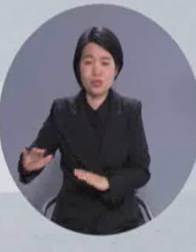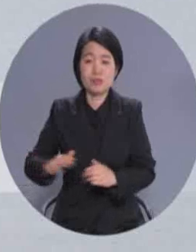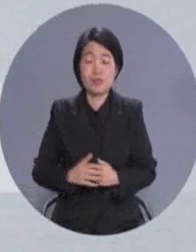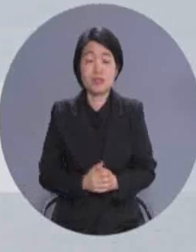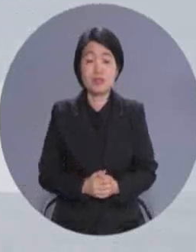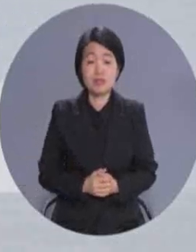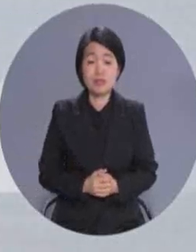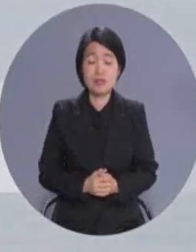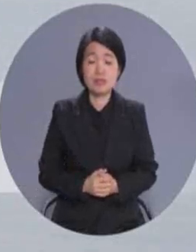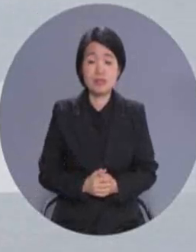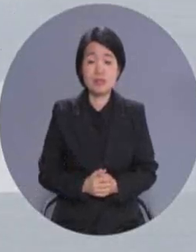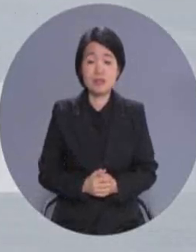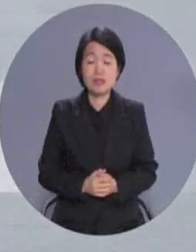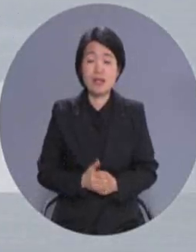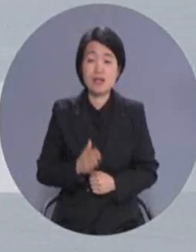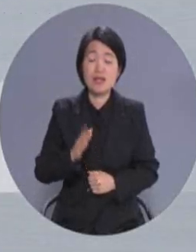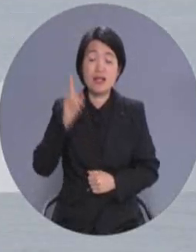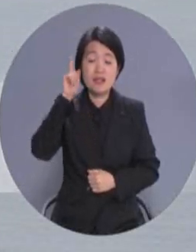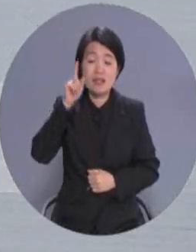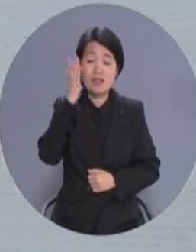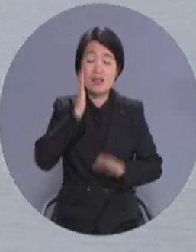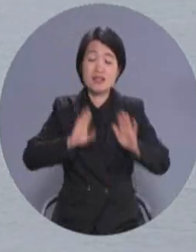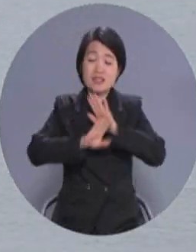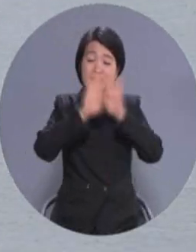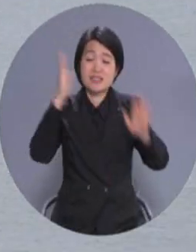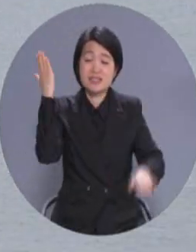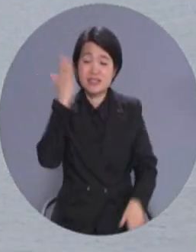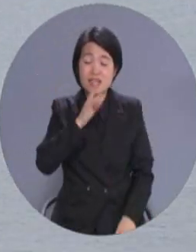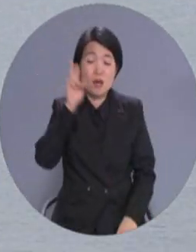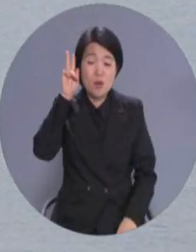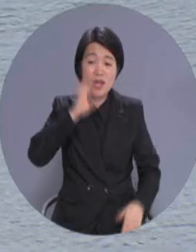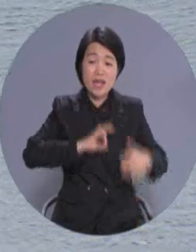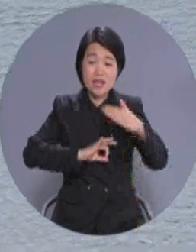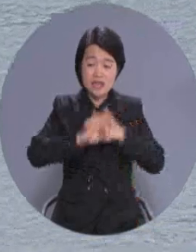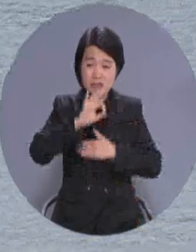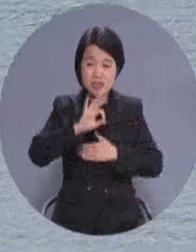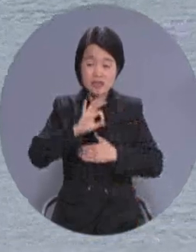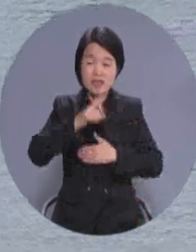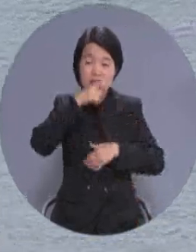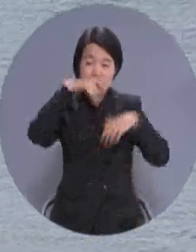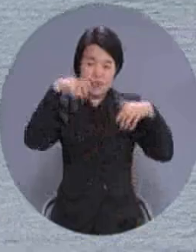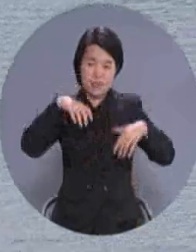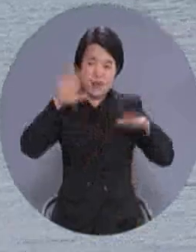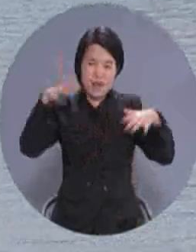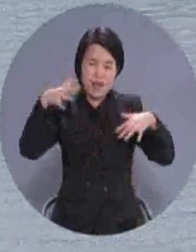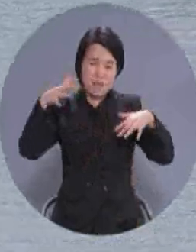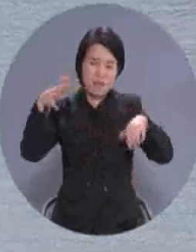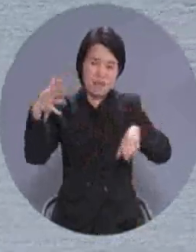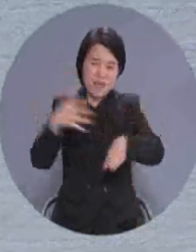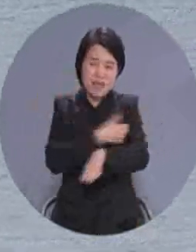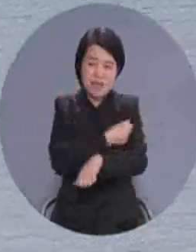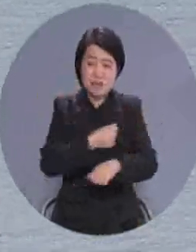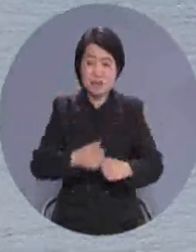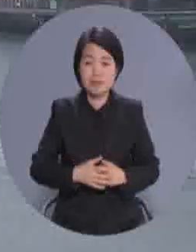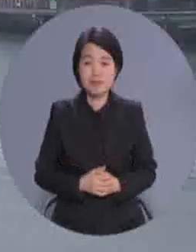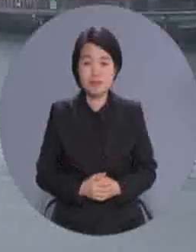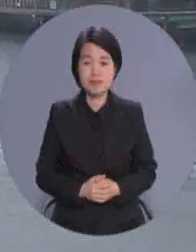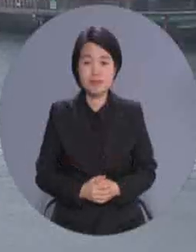일겠습니다. 맑은 하늘은 내일까지 이어지겠고 모레 아침부터 비가 내리고 강한 바람이 불겠습니다.